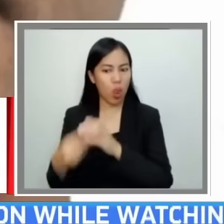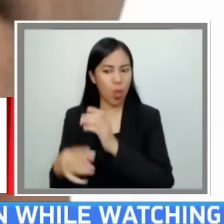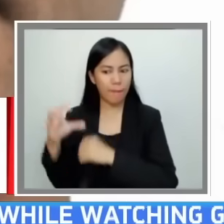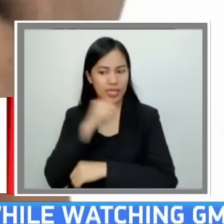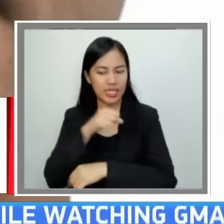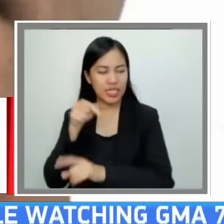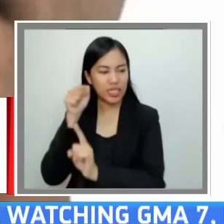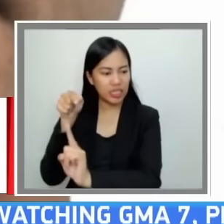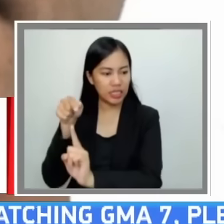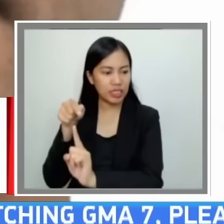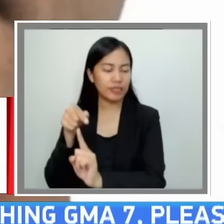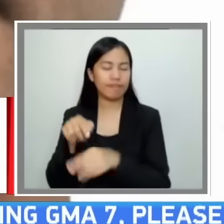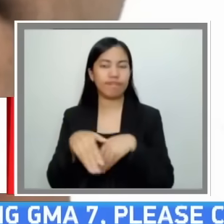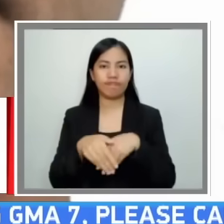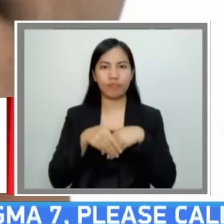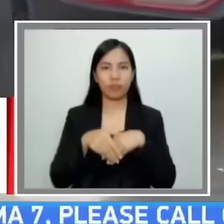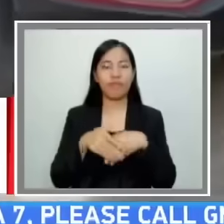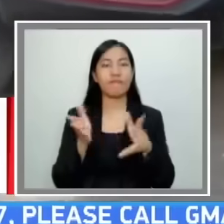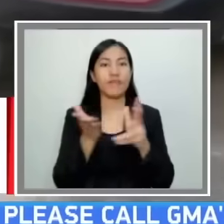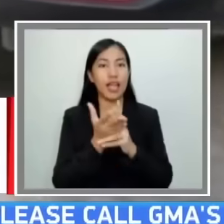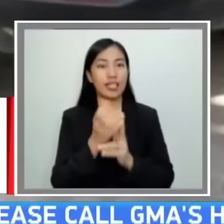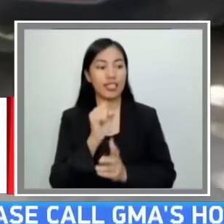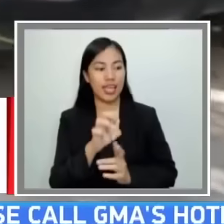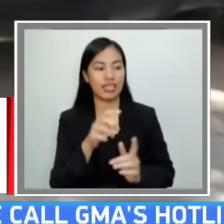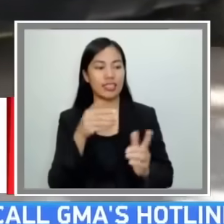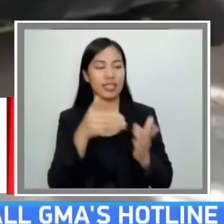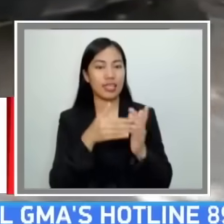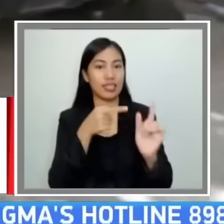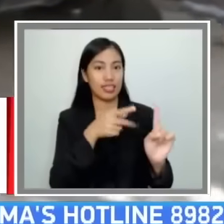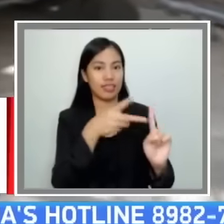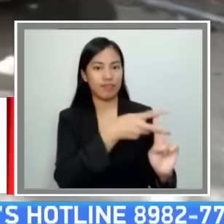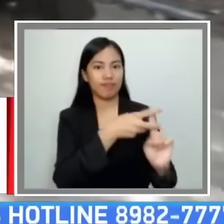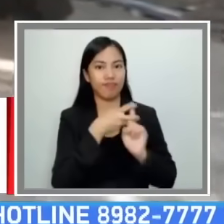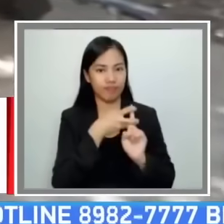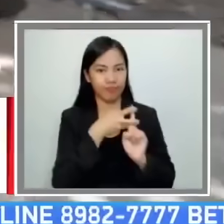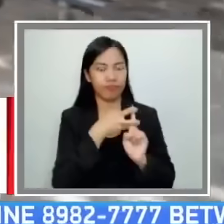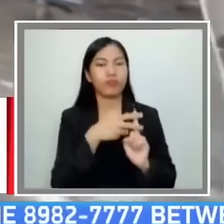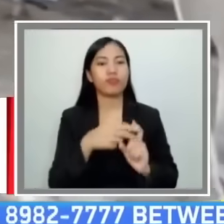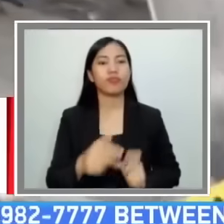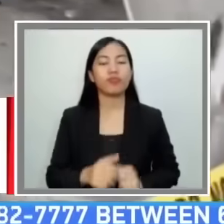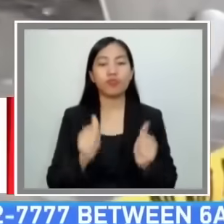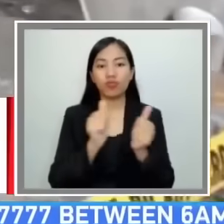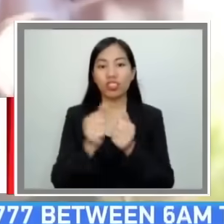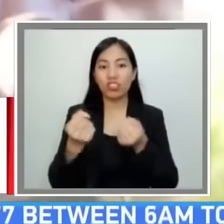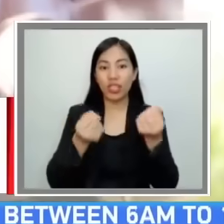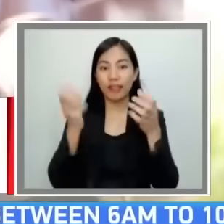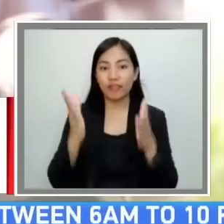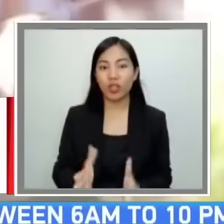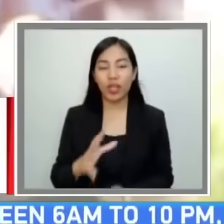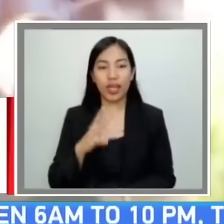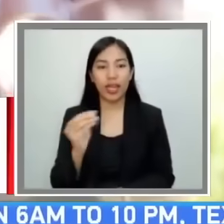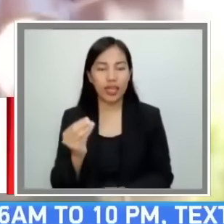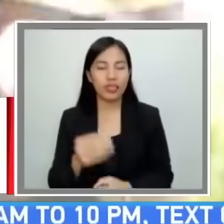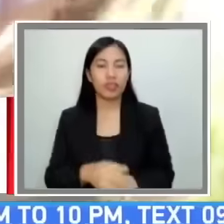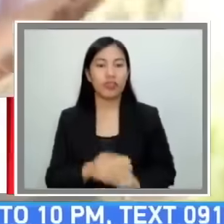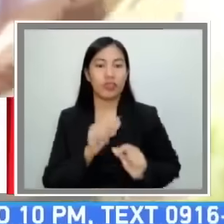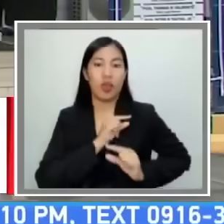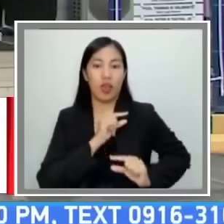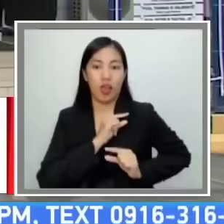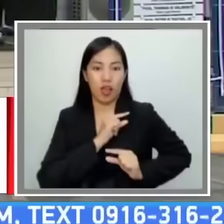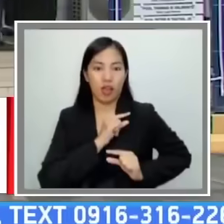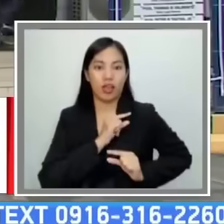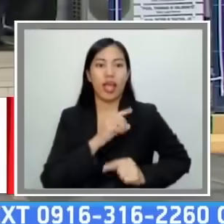reklamong kidnapping at serious illegal detention si De Castro, kanyang driver at bodyguard na si Jeffrey Magpantay at dalawang iba